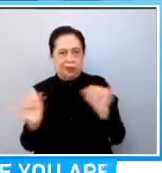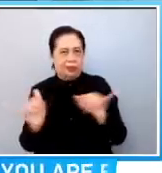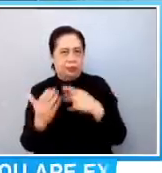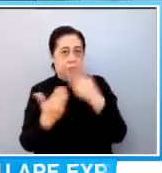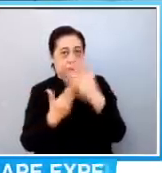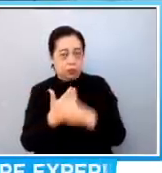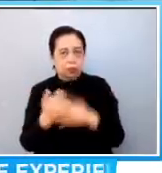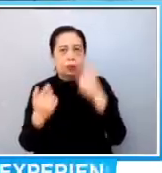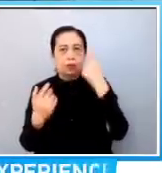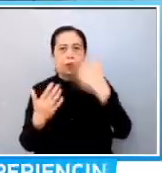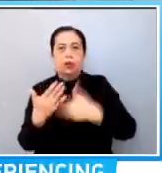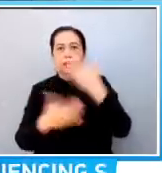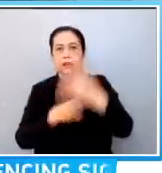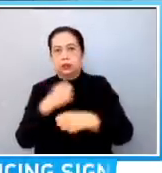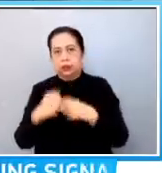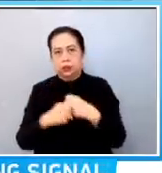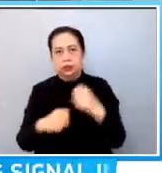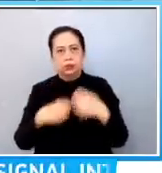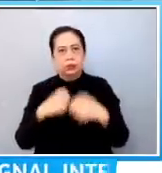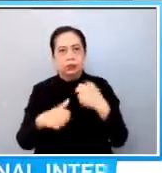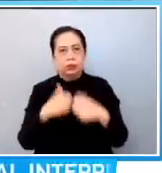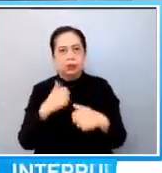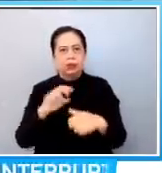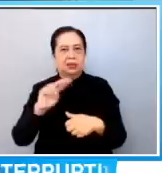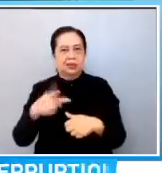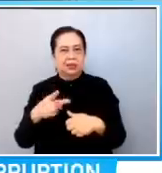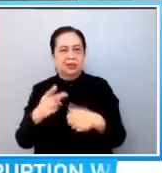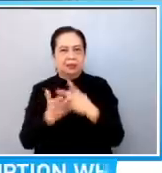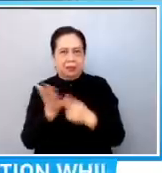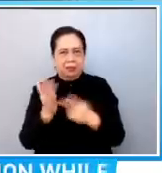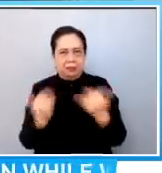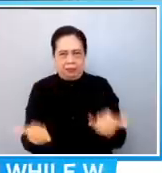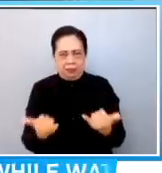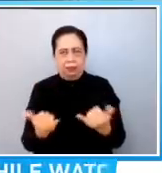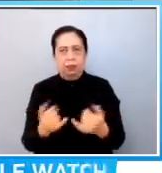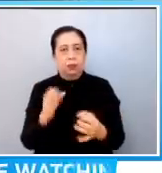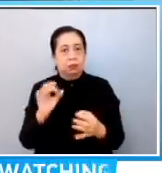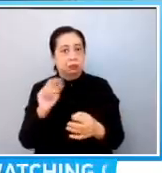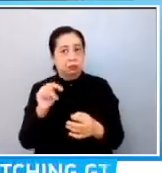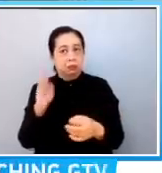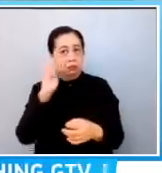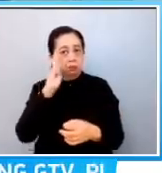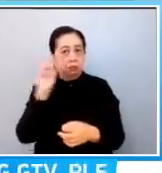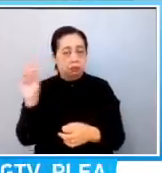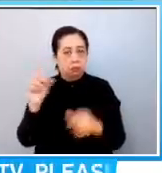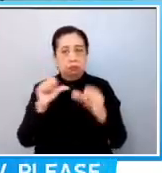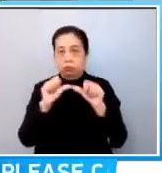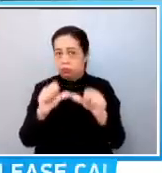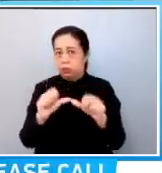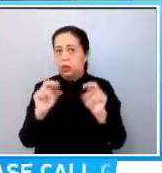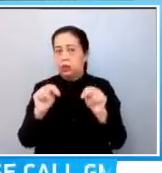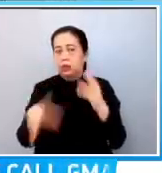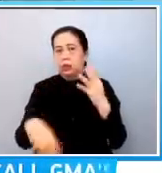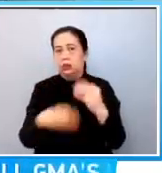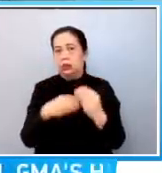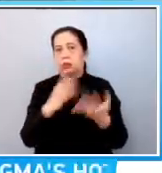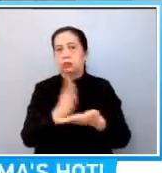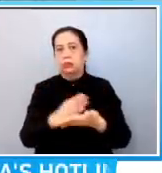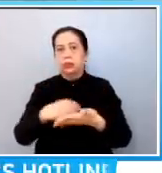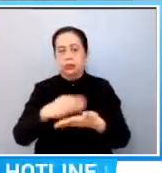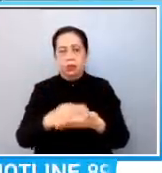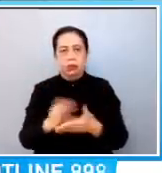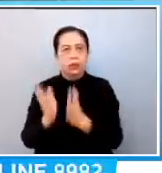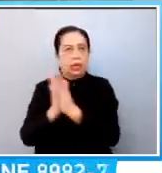next year. Ang problema na lang is yung second half. Kung kailangan ng Marcos administration na ituloy ito, they need a supplemental budget to ask for